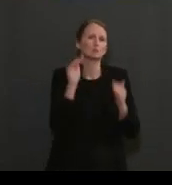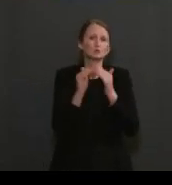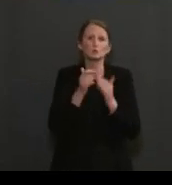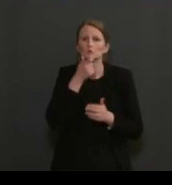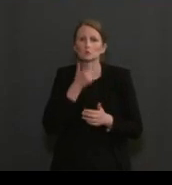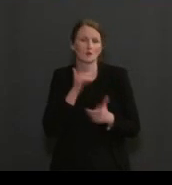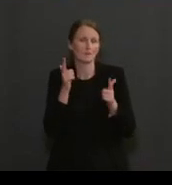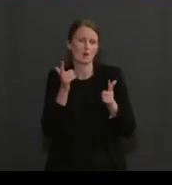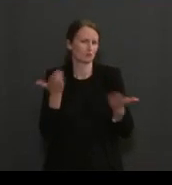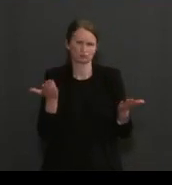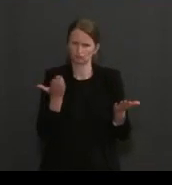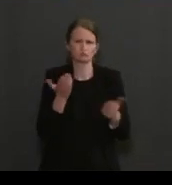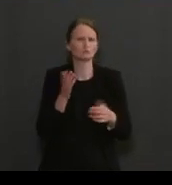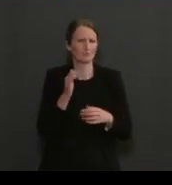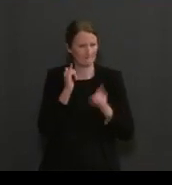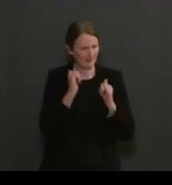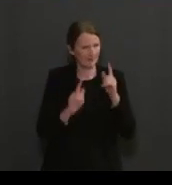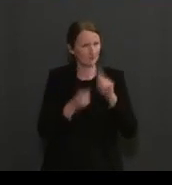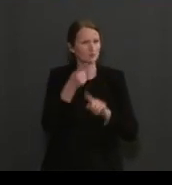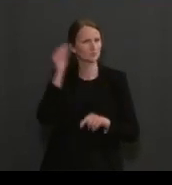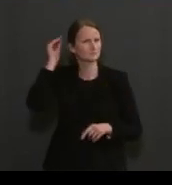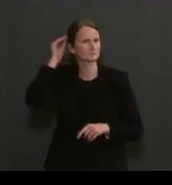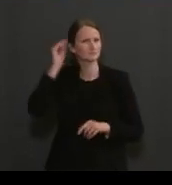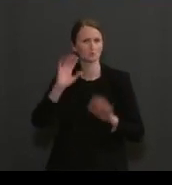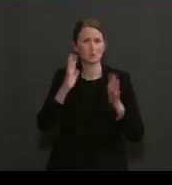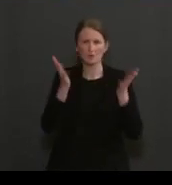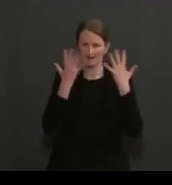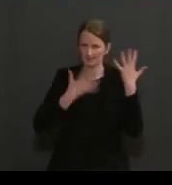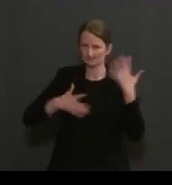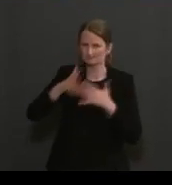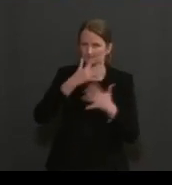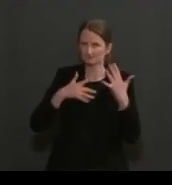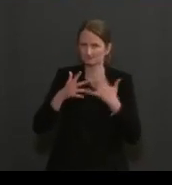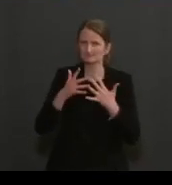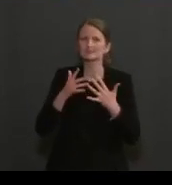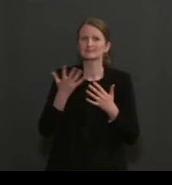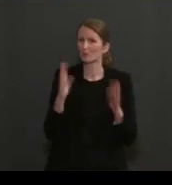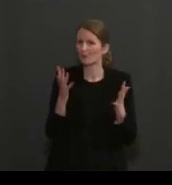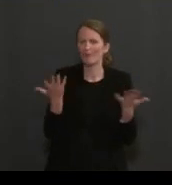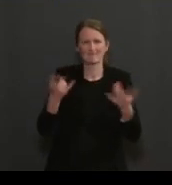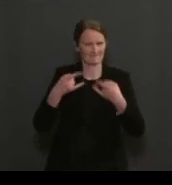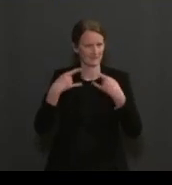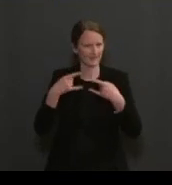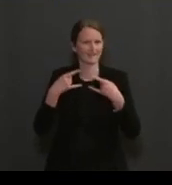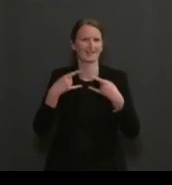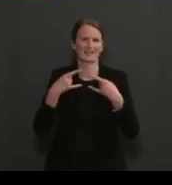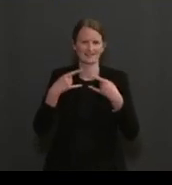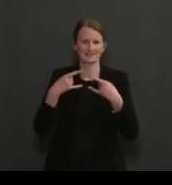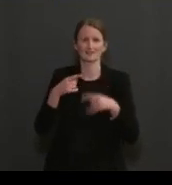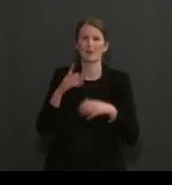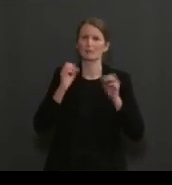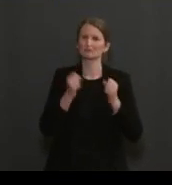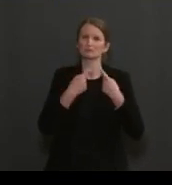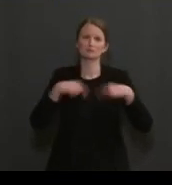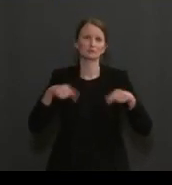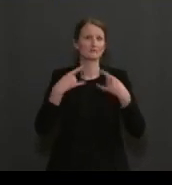ventiler régulièrement. Ventiler régulièrement par les fenêtres, comme on l'a dit. Par exemple, simplement mettre une fenêtre oscillobattante